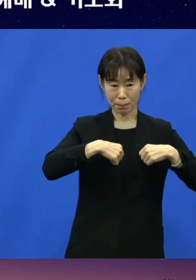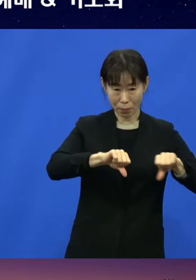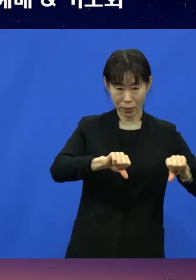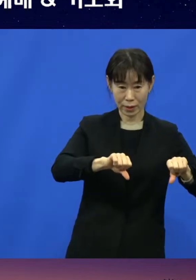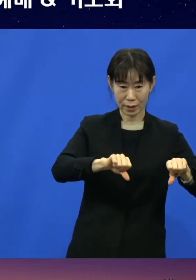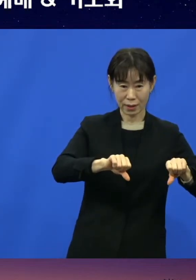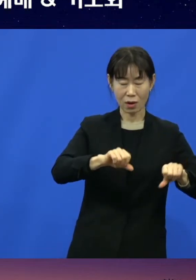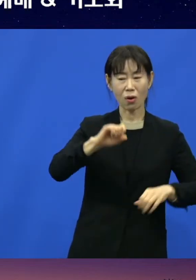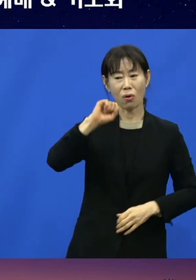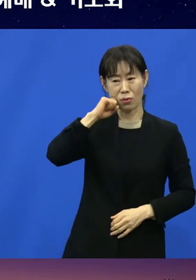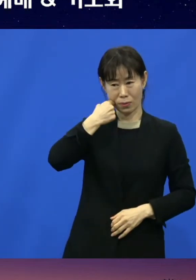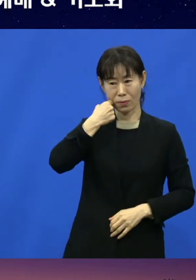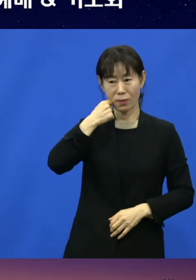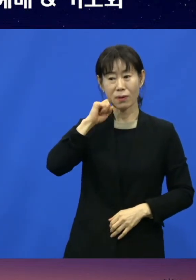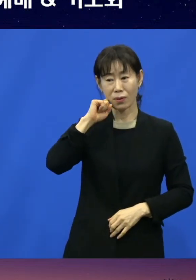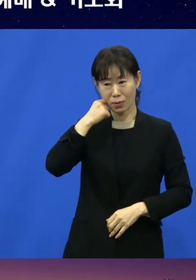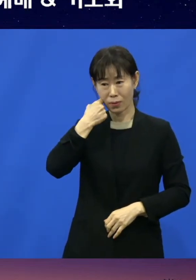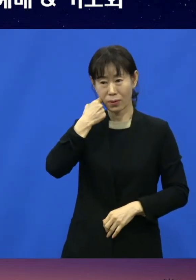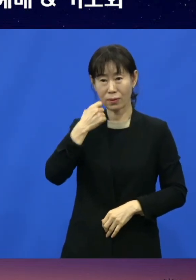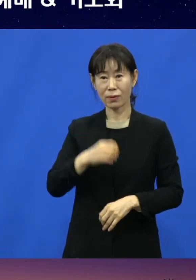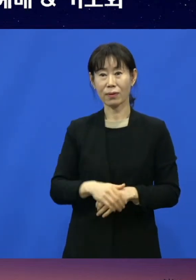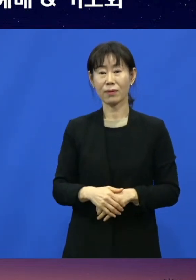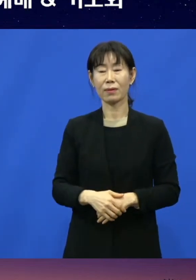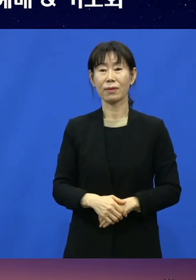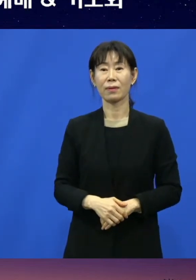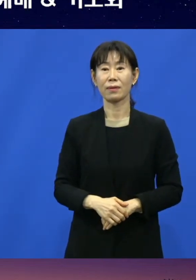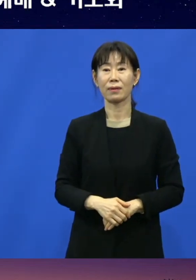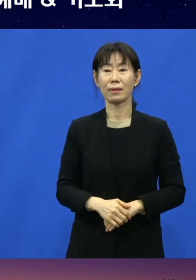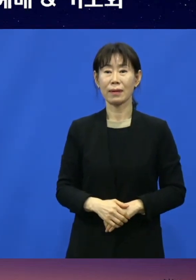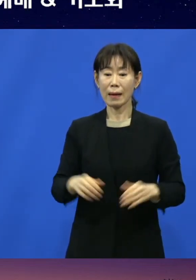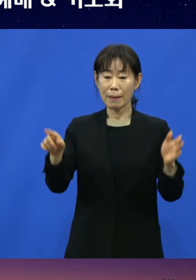가운데 많은 것들을